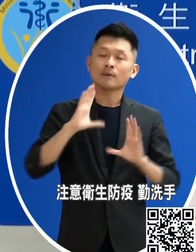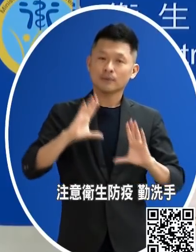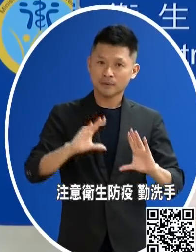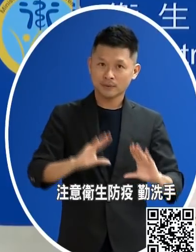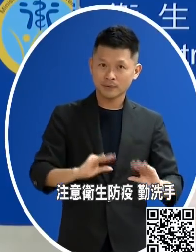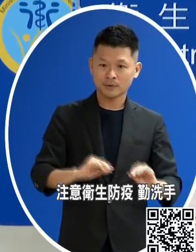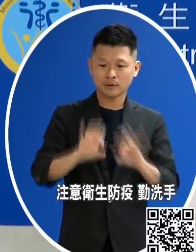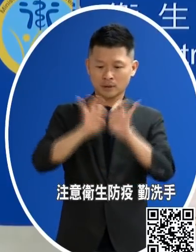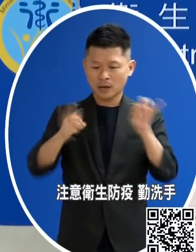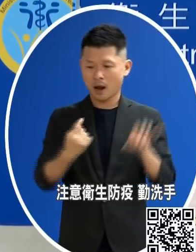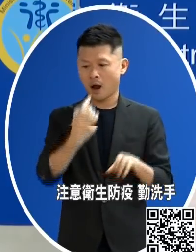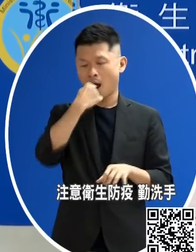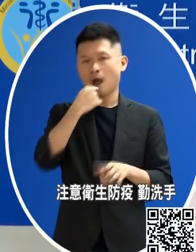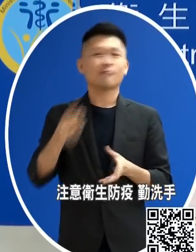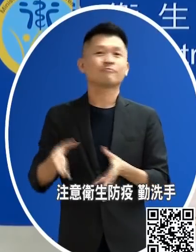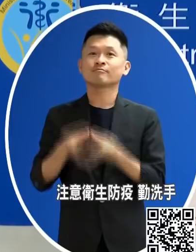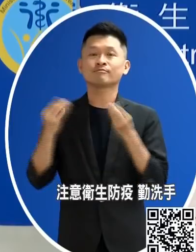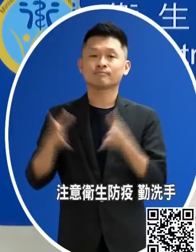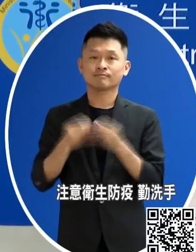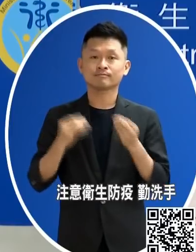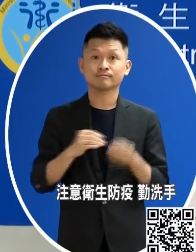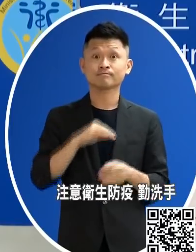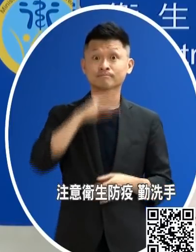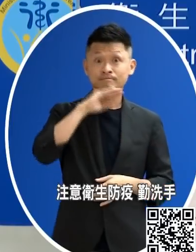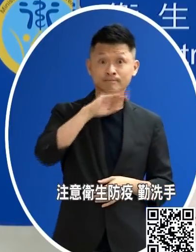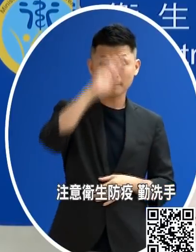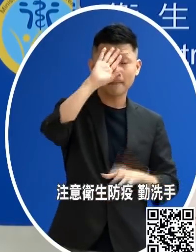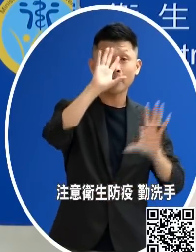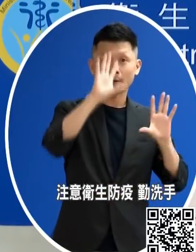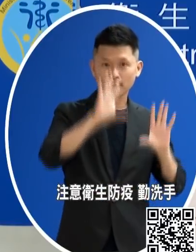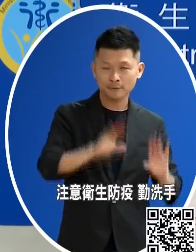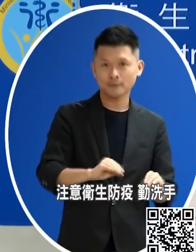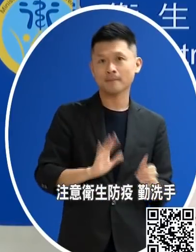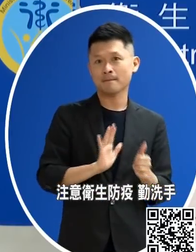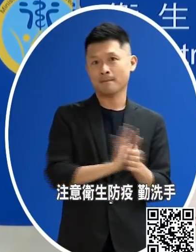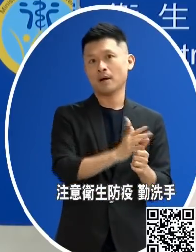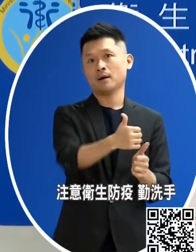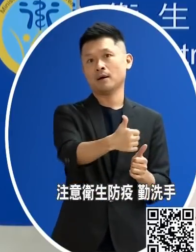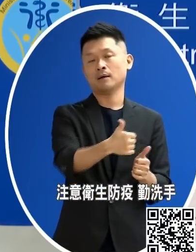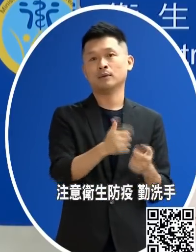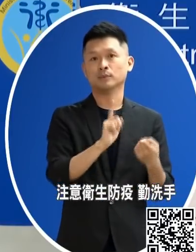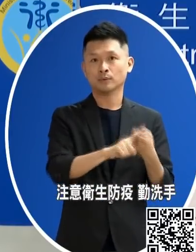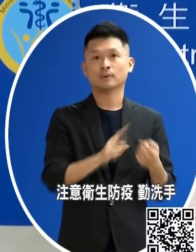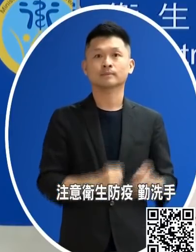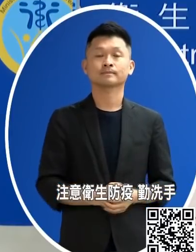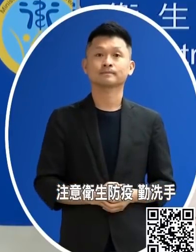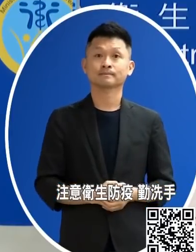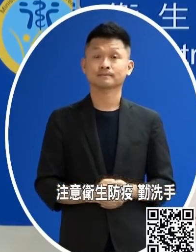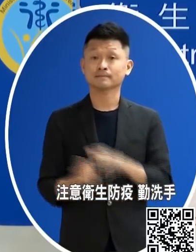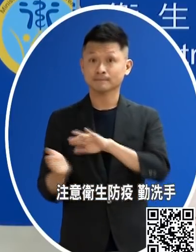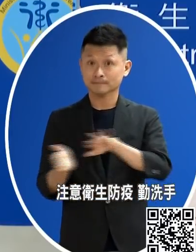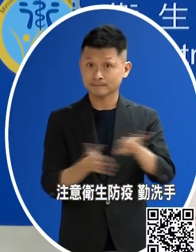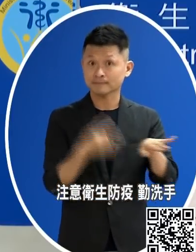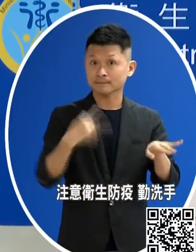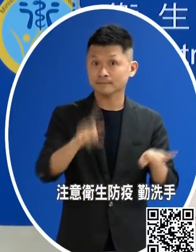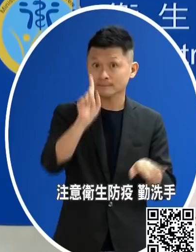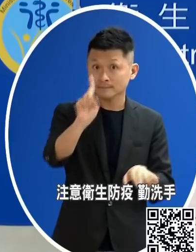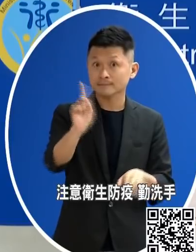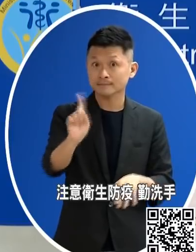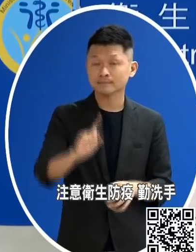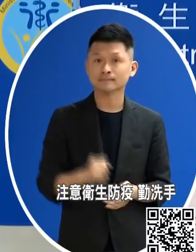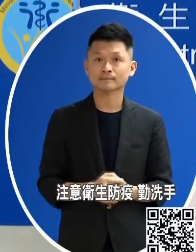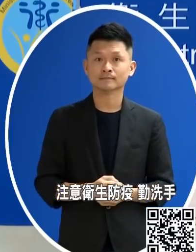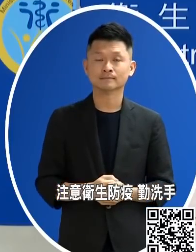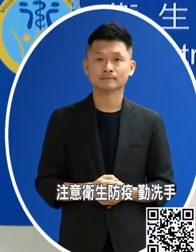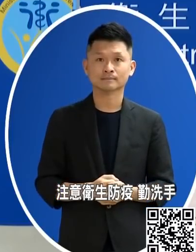管的程度，那这样会对病人的预后会更好。那这个部分还有一个就是我